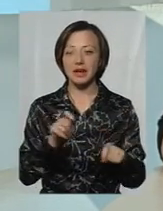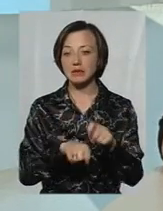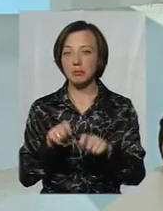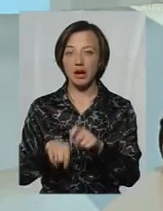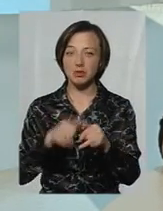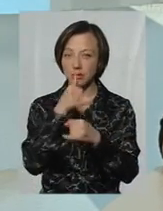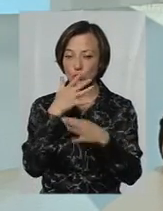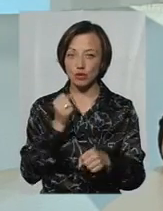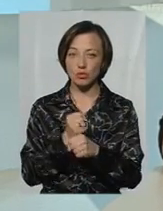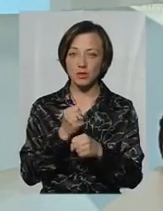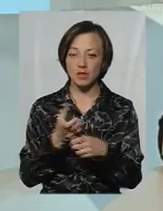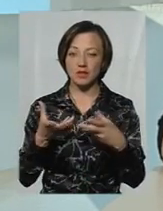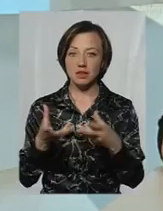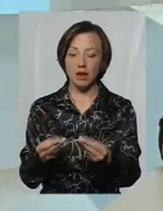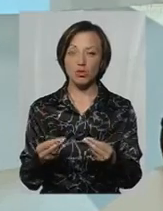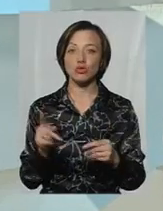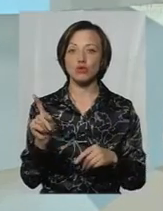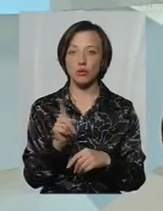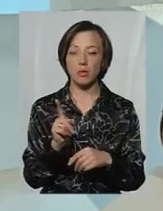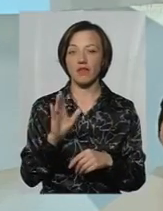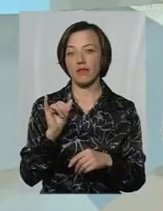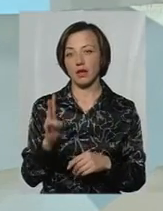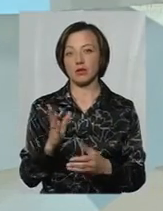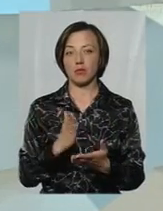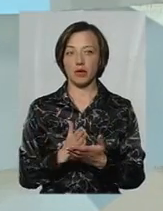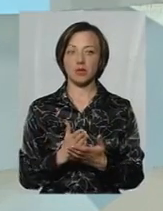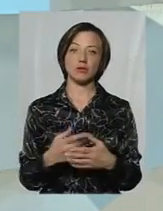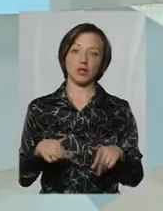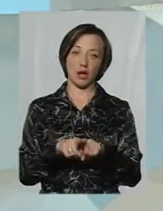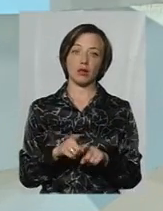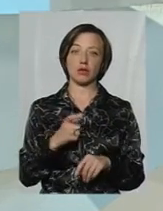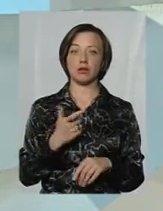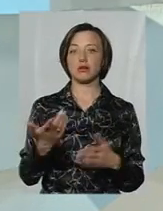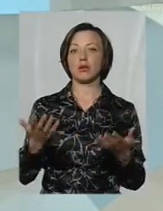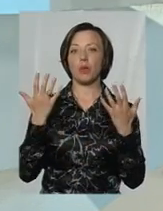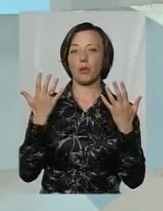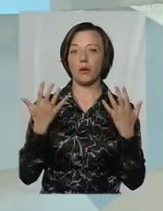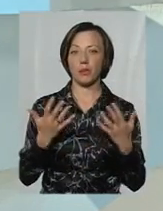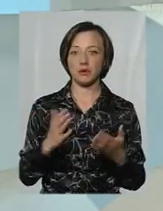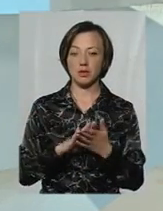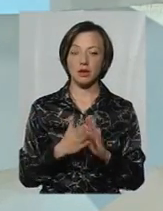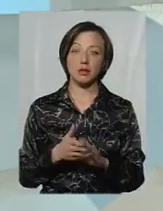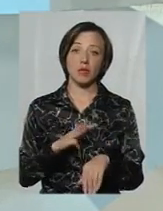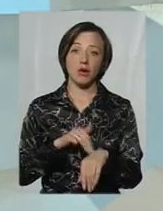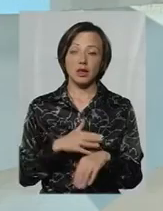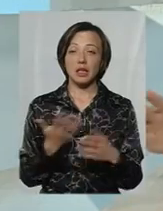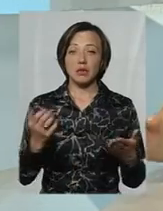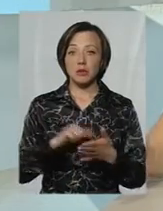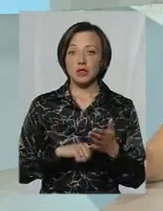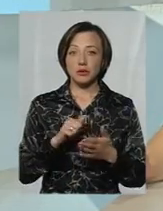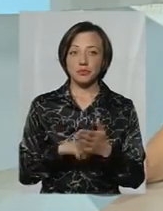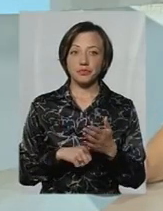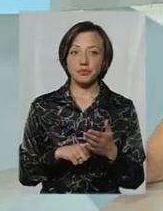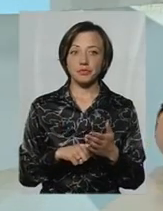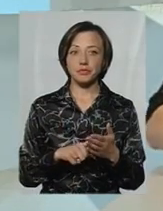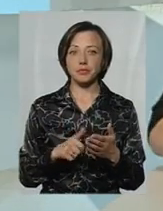інспекції не можуть вжити до нього заходів, тому що він має такий статус собі небожителя, так? Правоохоронці з якихось підстав накивають, чи то в